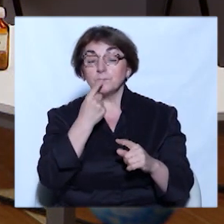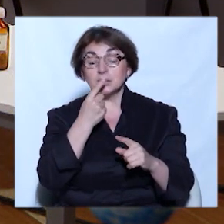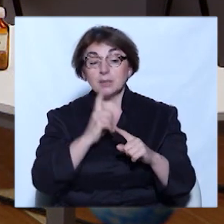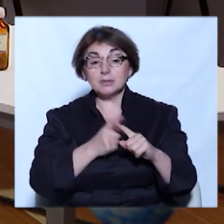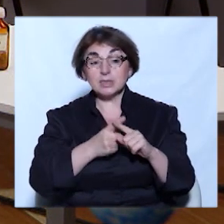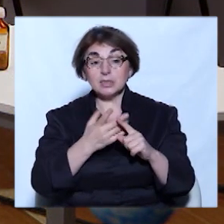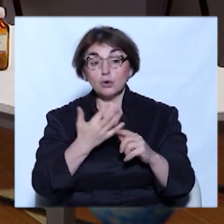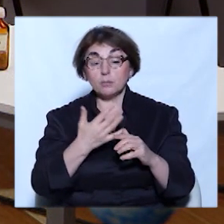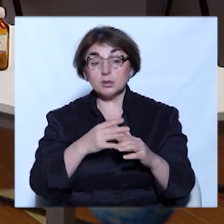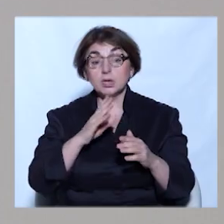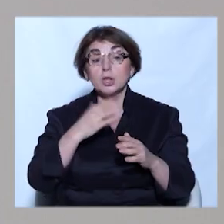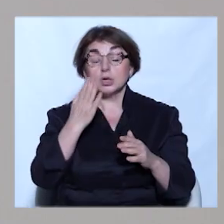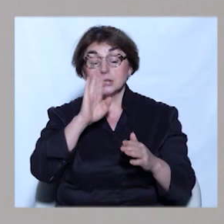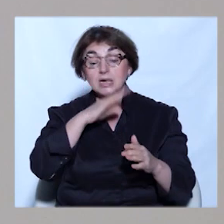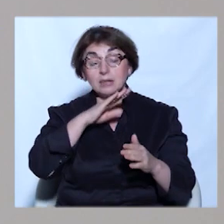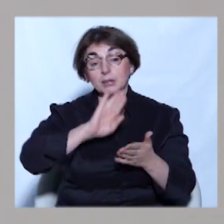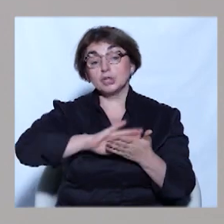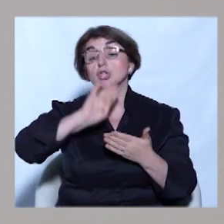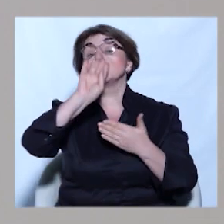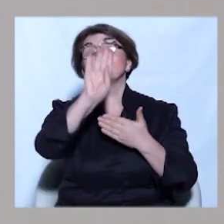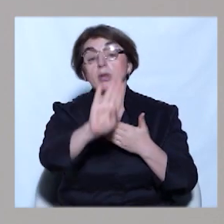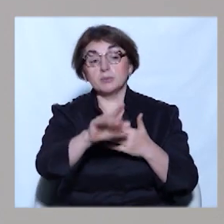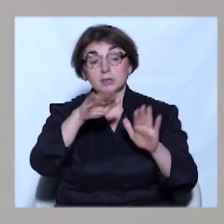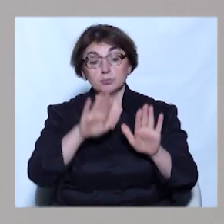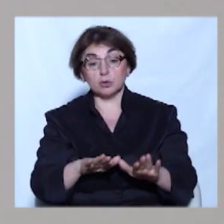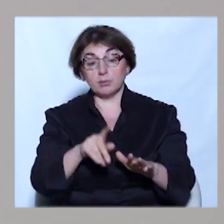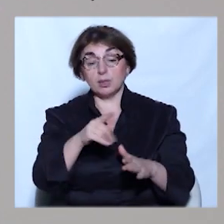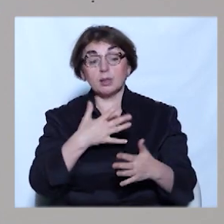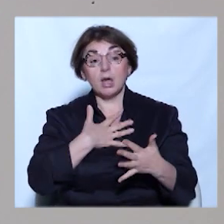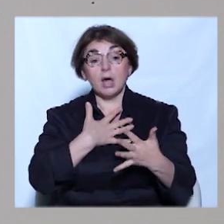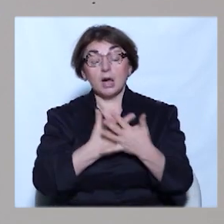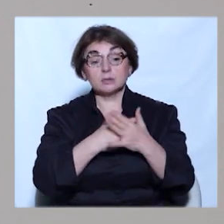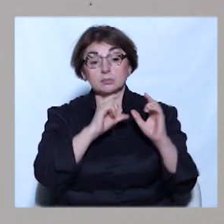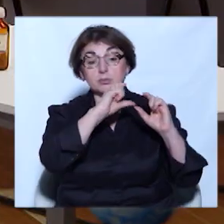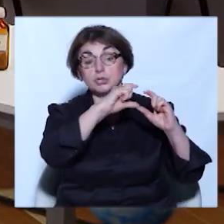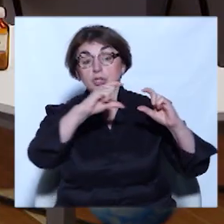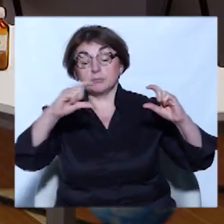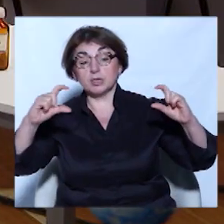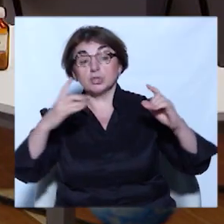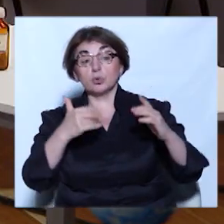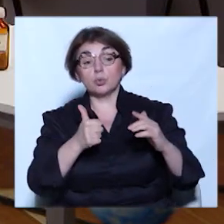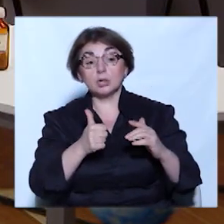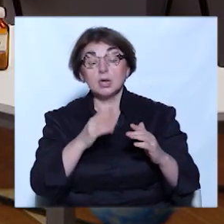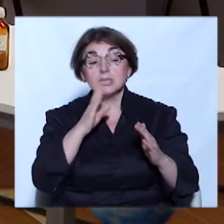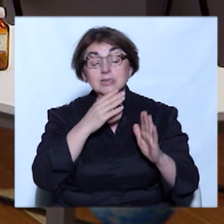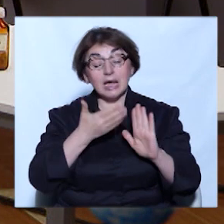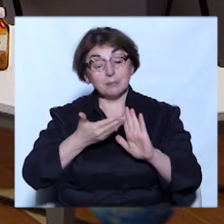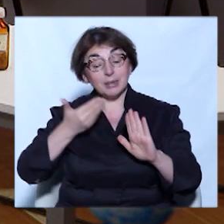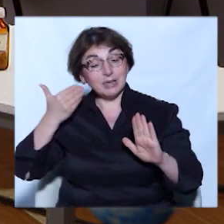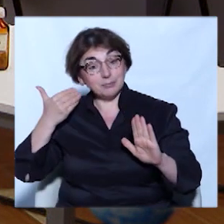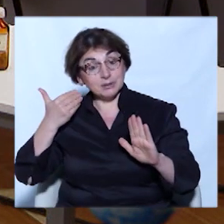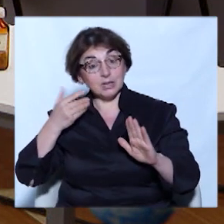შემდეგ მდგომარეობს. ამიტომ მეტალთა აქტიურობის მწკრივი მდგომარეობს შემდეგში, რომ წყალბადამდე